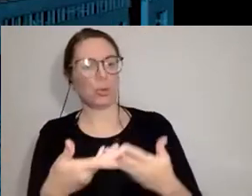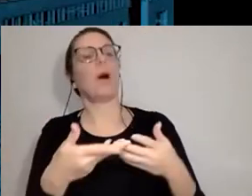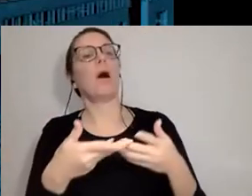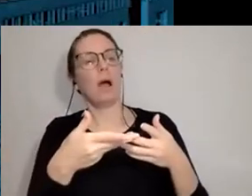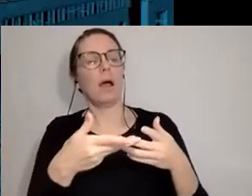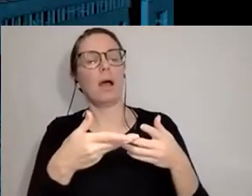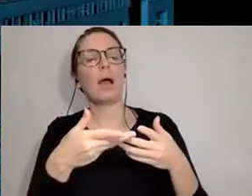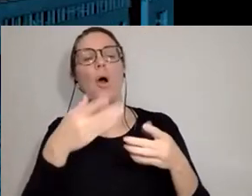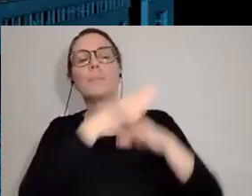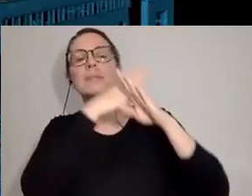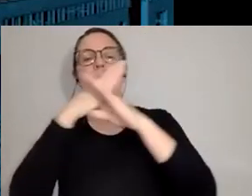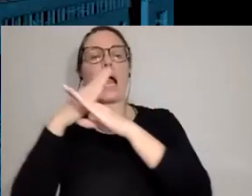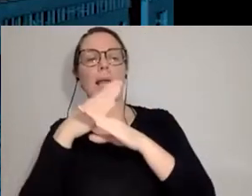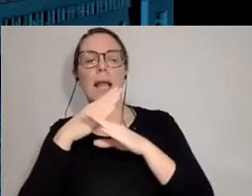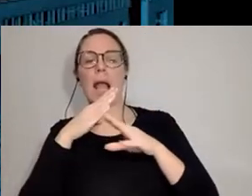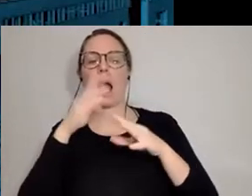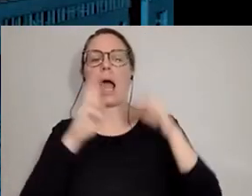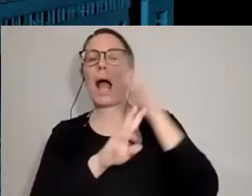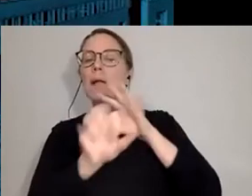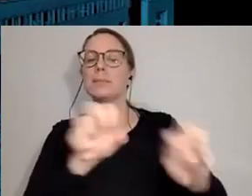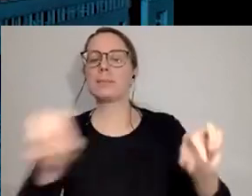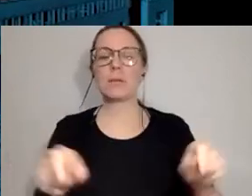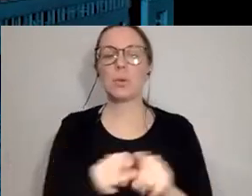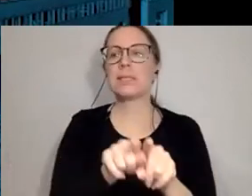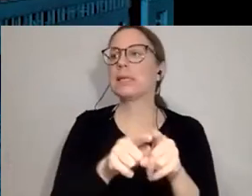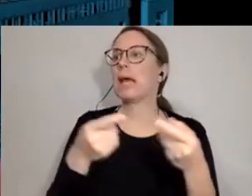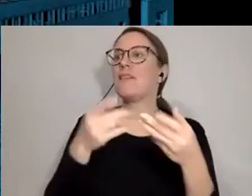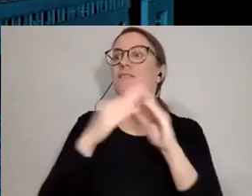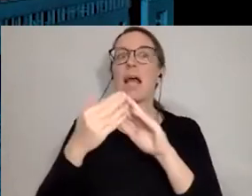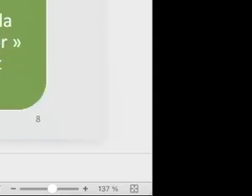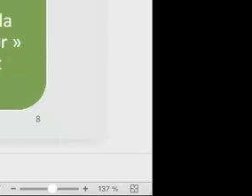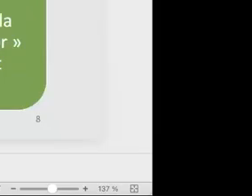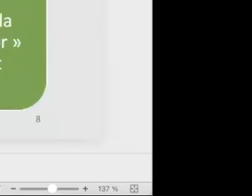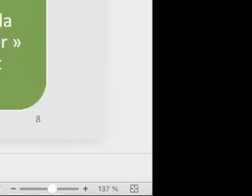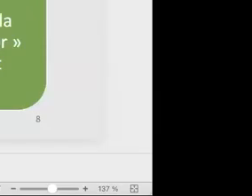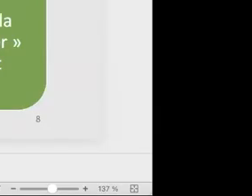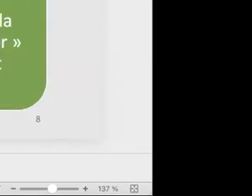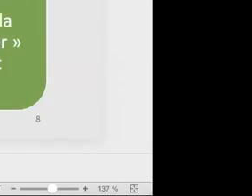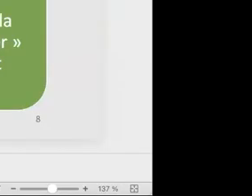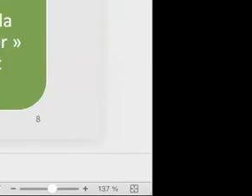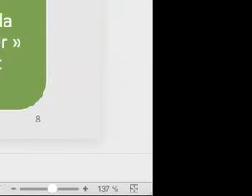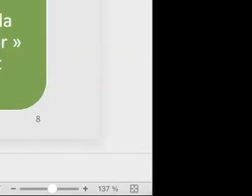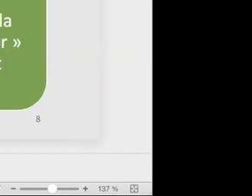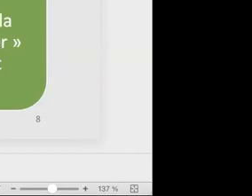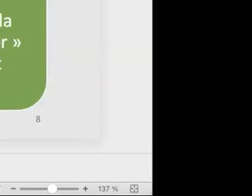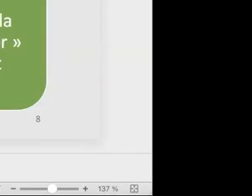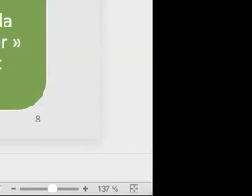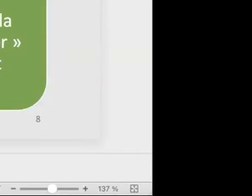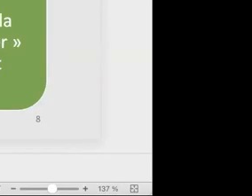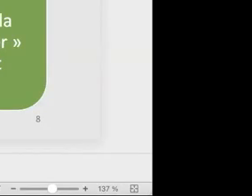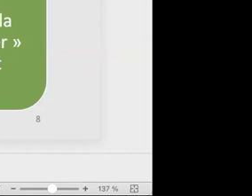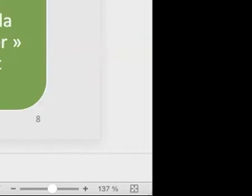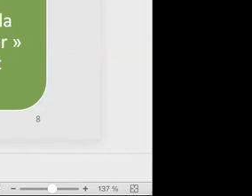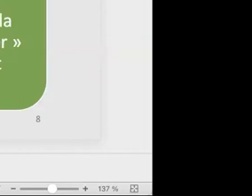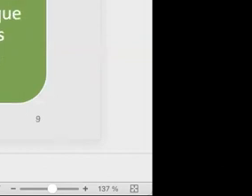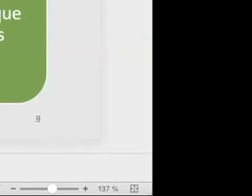prise des déplacements au sein de la ville, est-ce qu'on pourrait faire ? Oui, ça, vous...